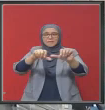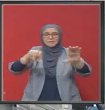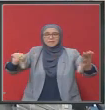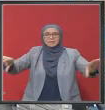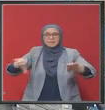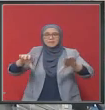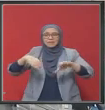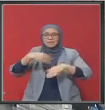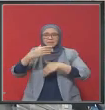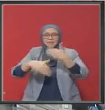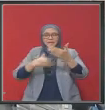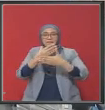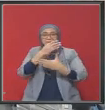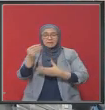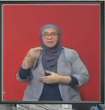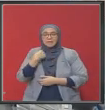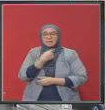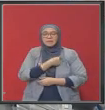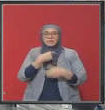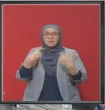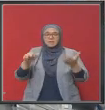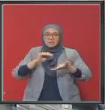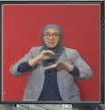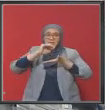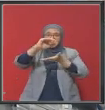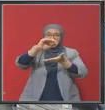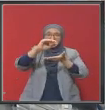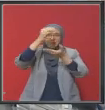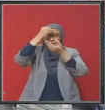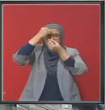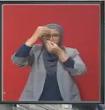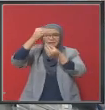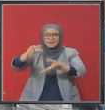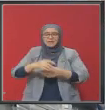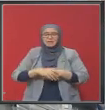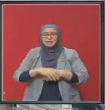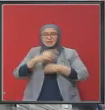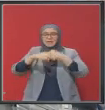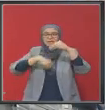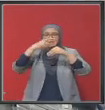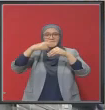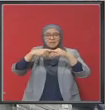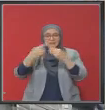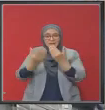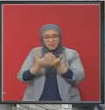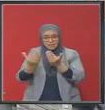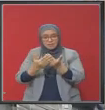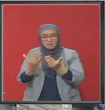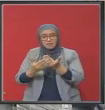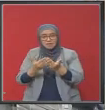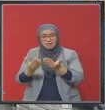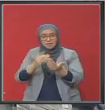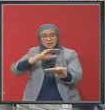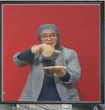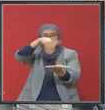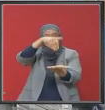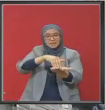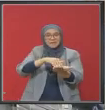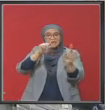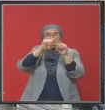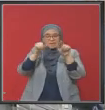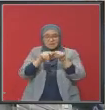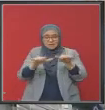jalankan dan kita telah menyalurkan maklumat mengenai kemudahan pusat internet di